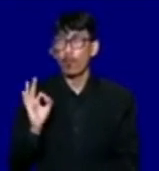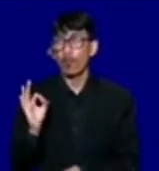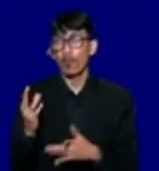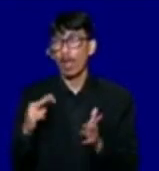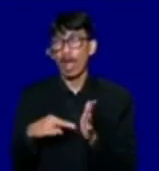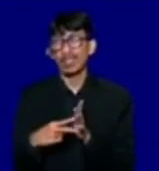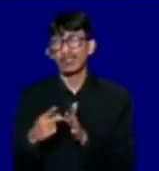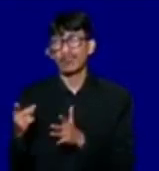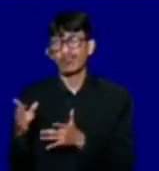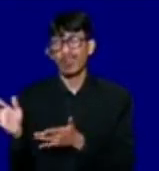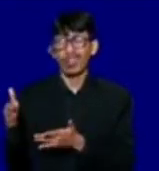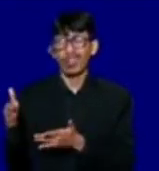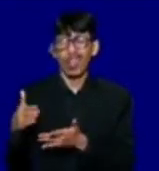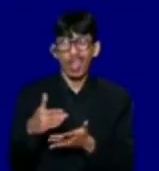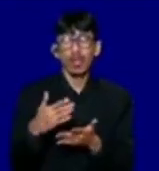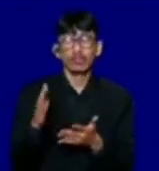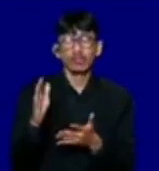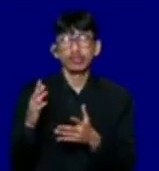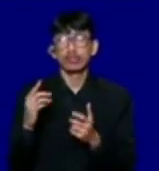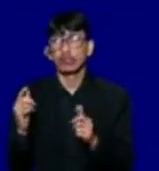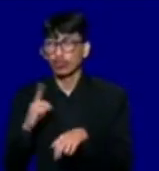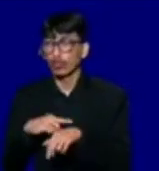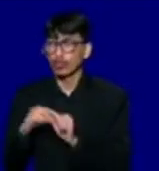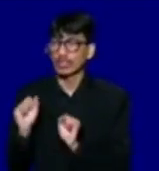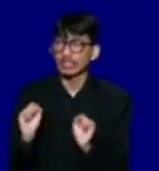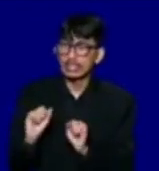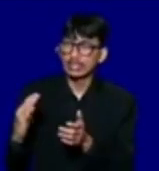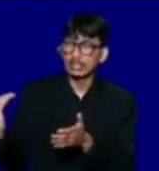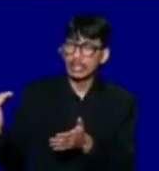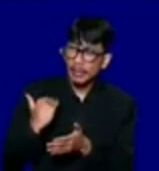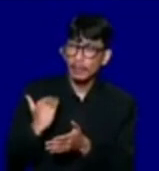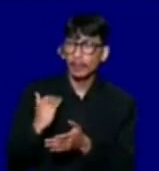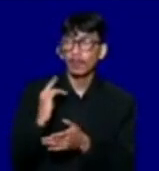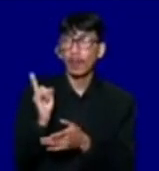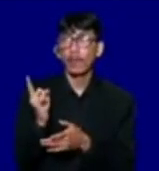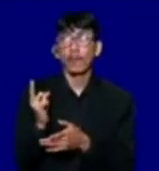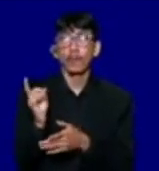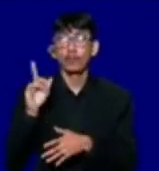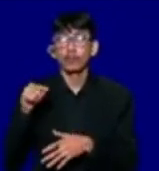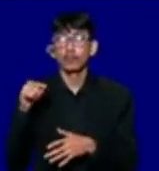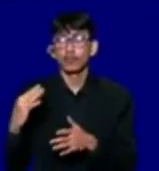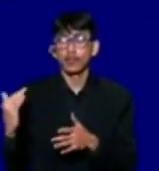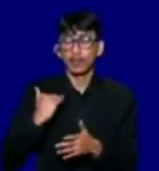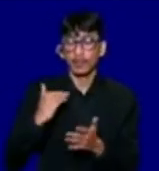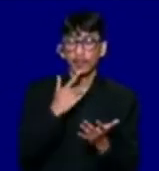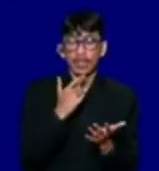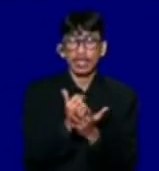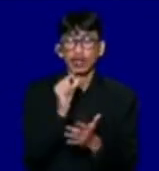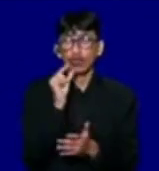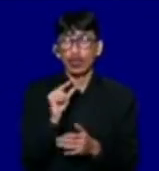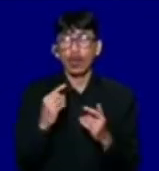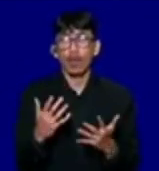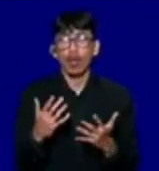menjadi data mohon ini segera dikirim sehingga data itu akan penting untuk menjadi bagian dari upaya kami untuk